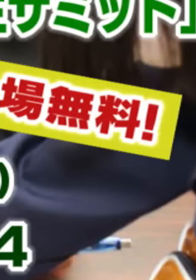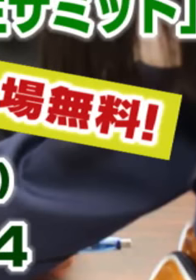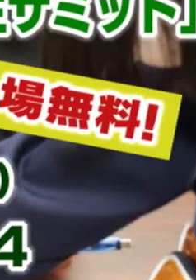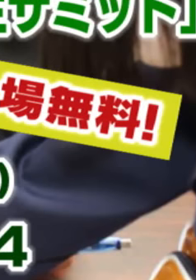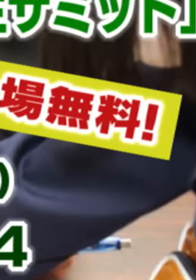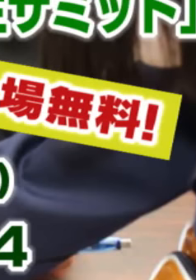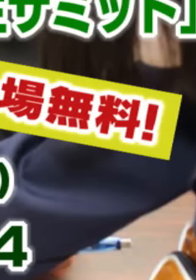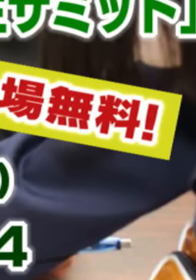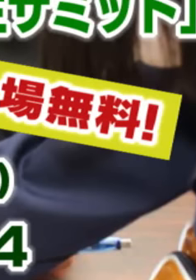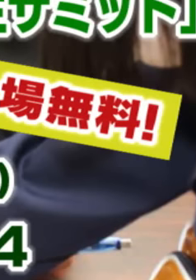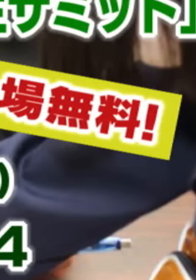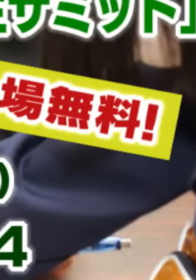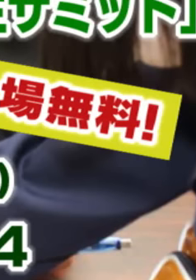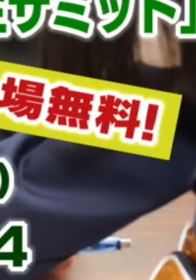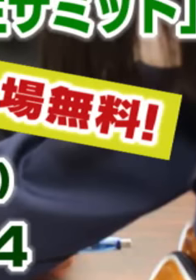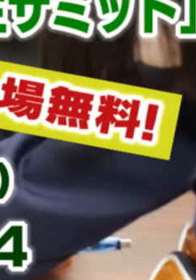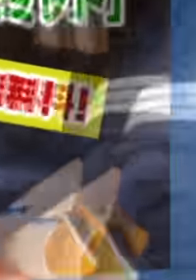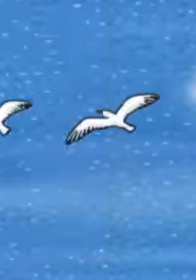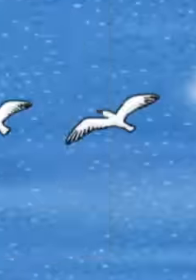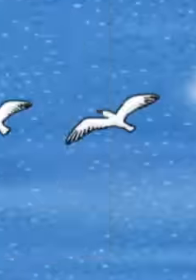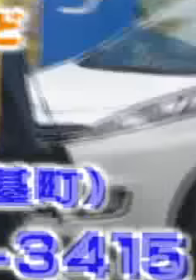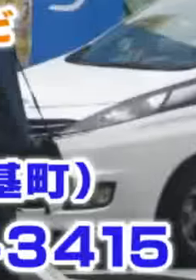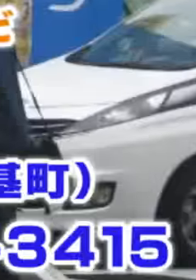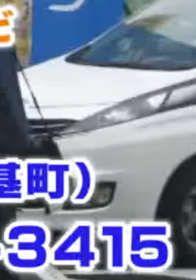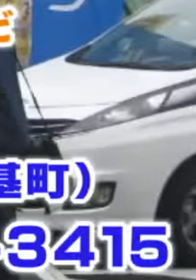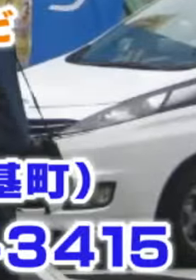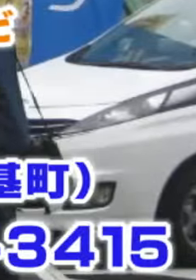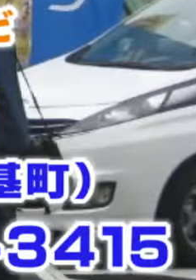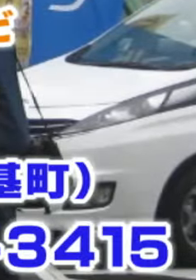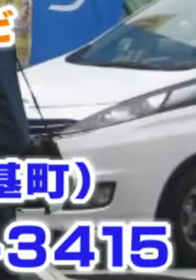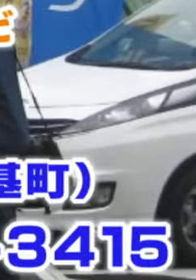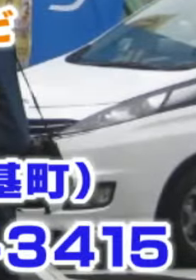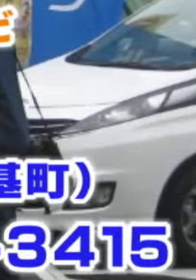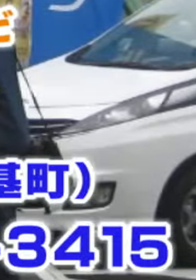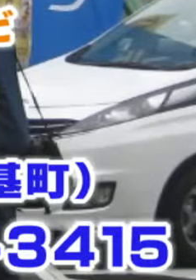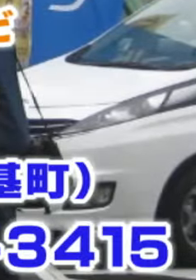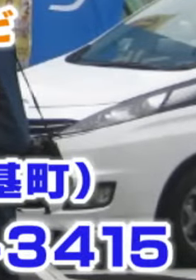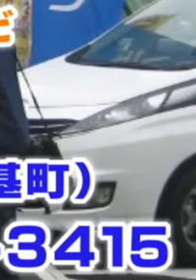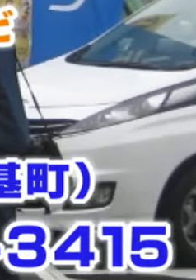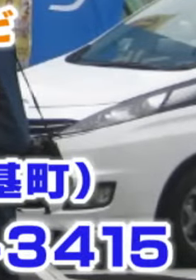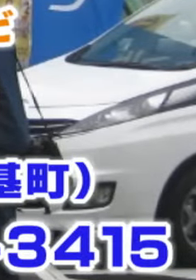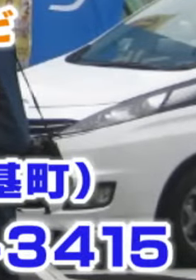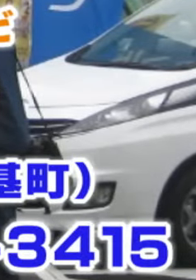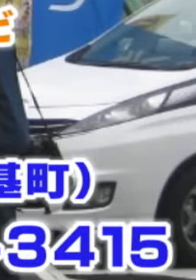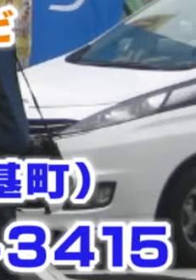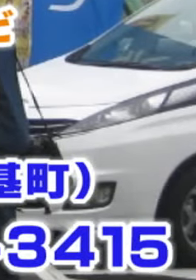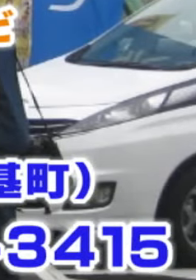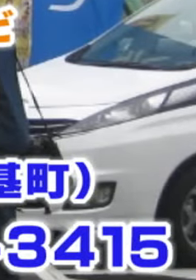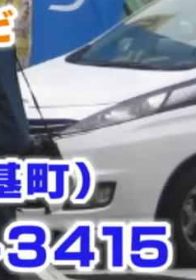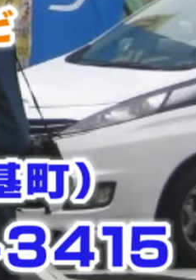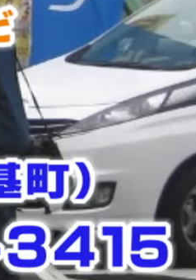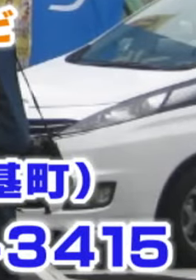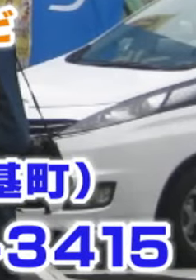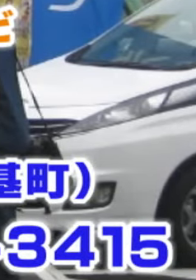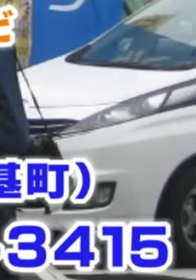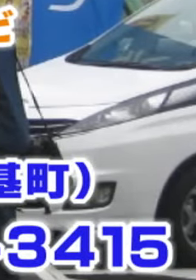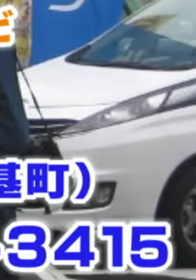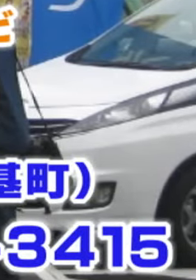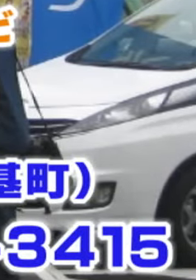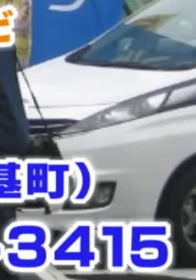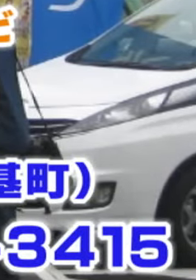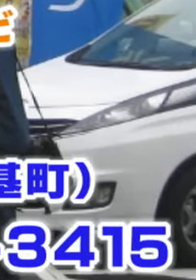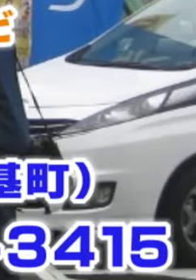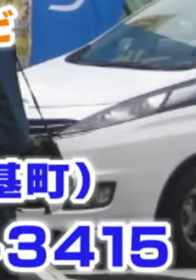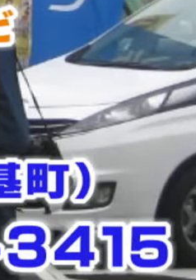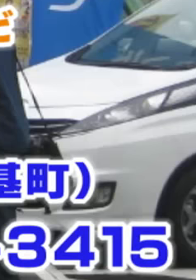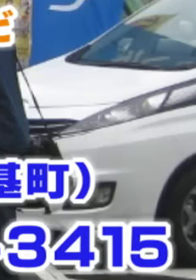る高校生サミットも開かれます。11月8日日曜日、県庁にて介護のフィフェスタ in 広